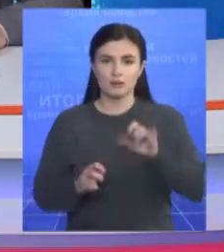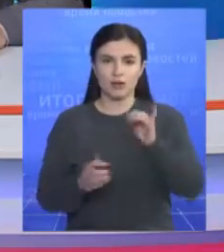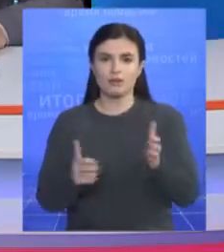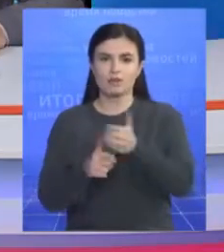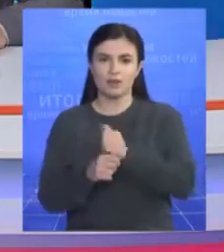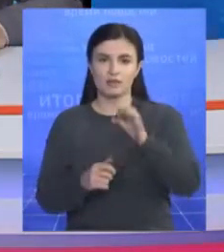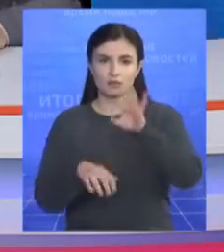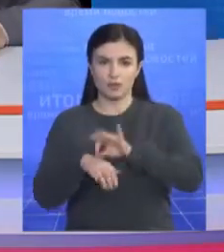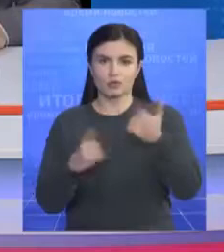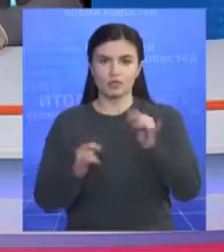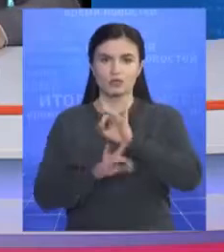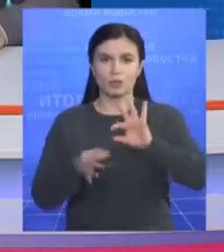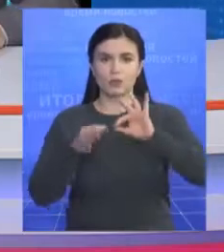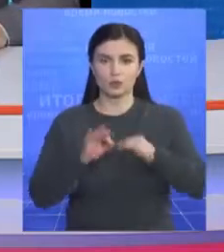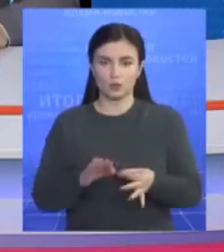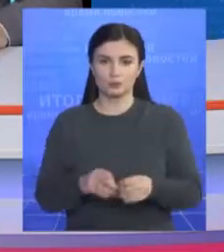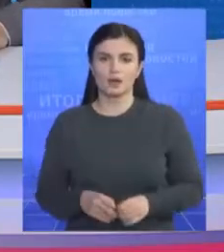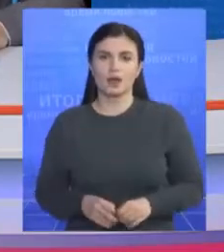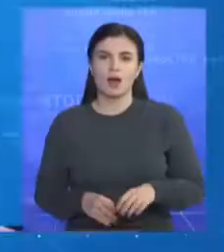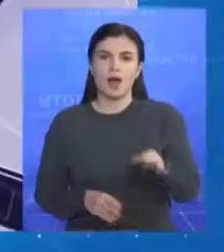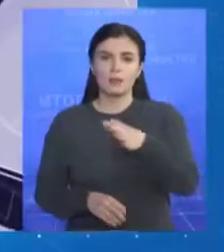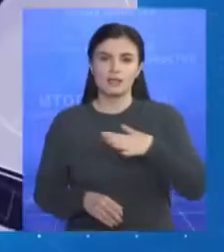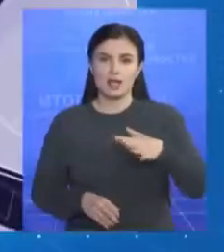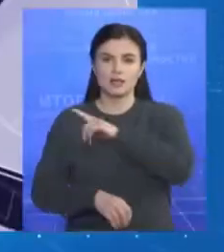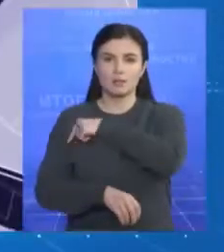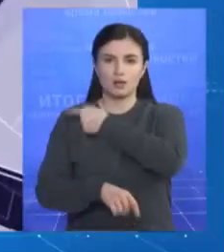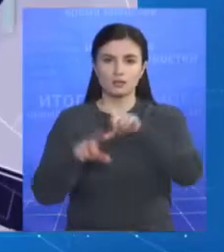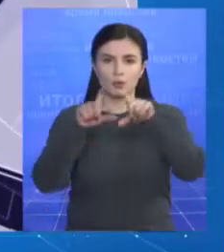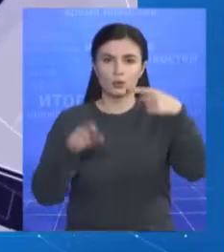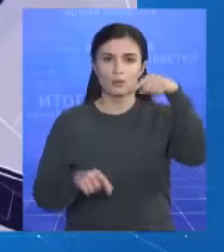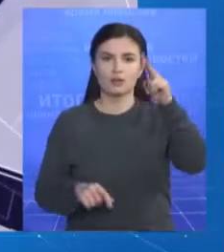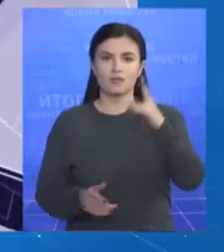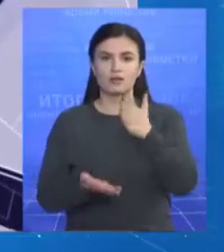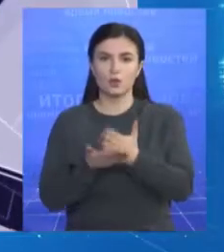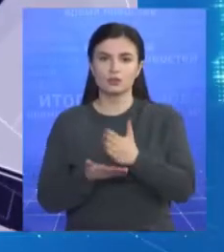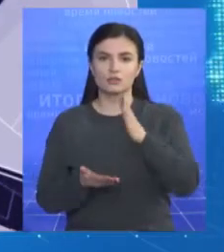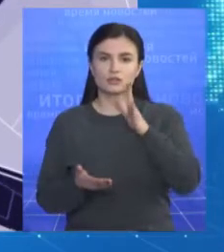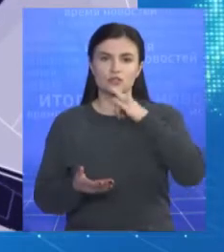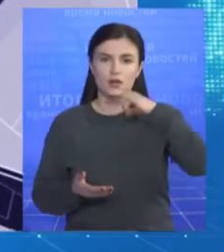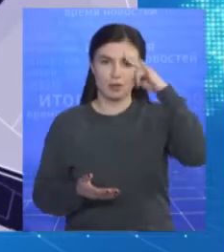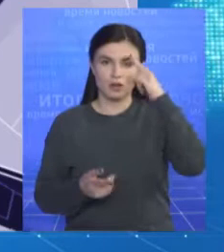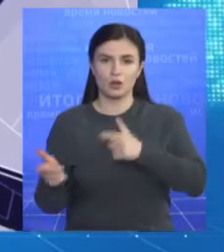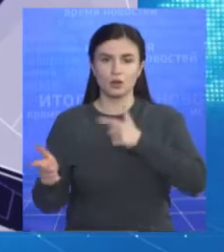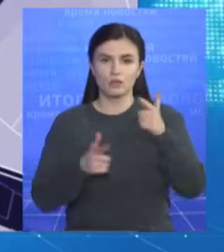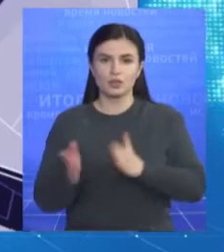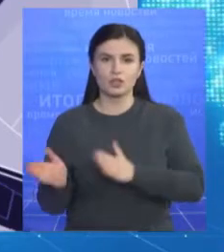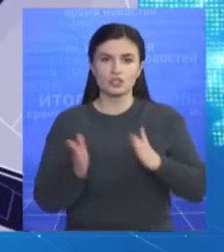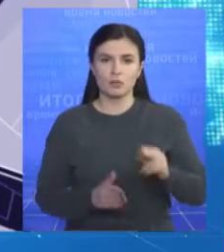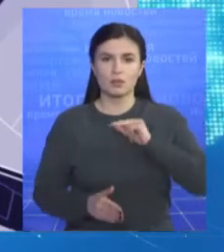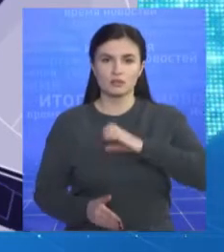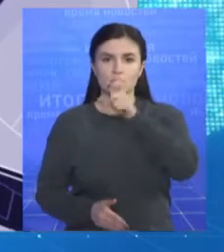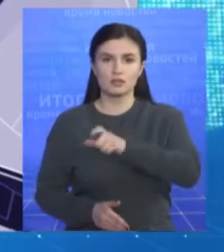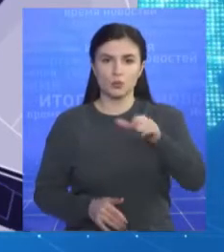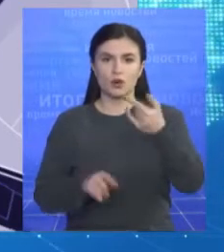для выявления заболевания. Сейчас расскажу подробнее. Итак, областная клиническая больница номер 2, которая находится в Челябинске, готовится к